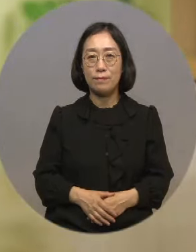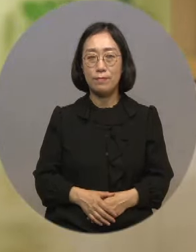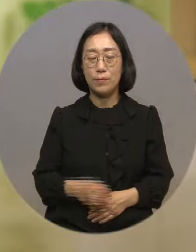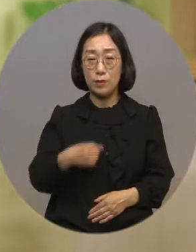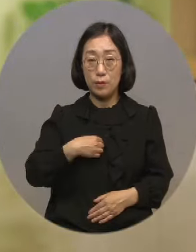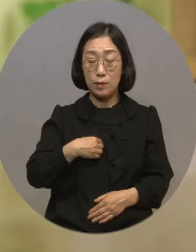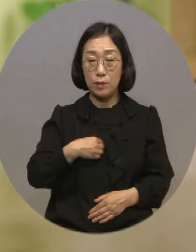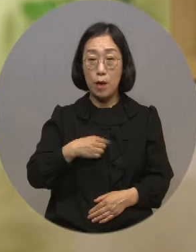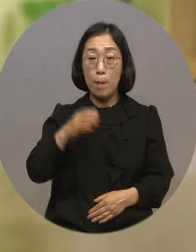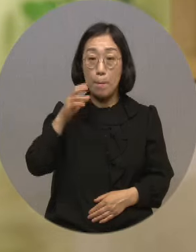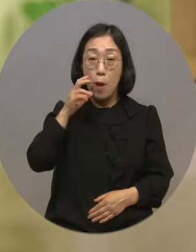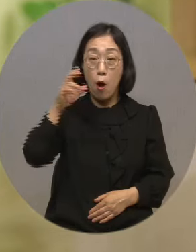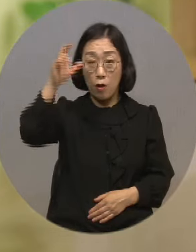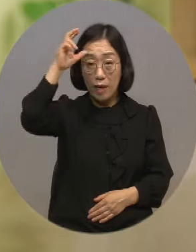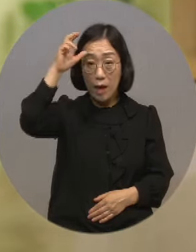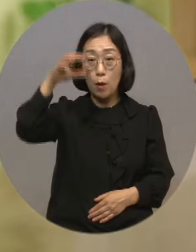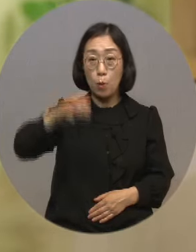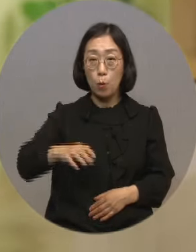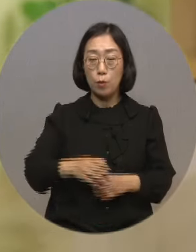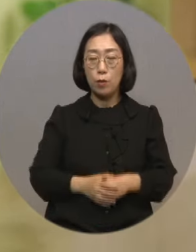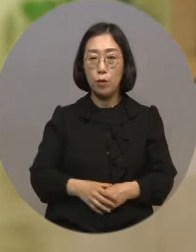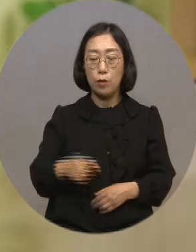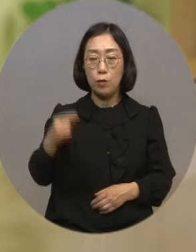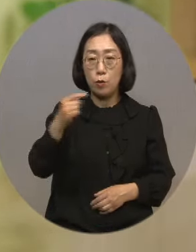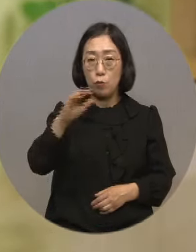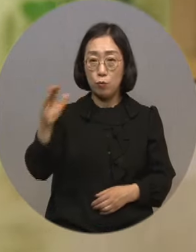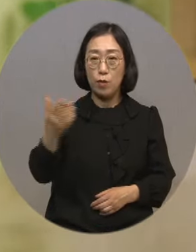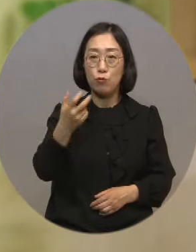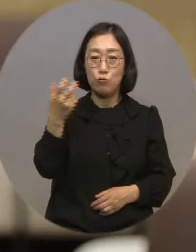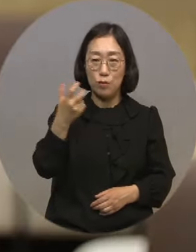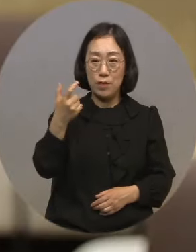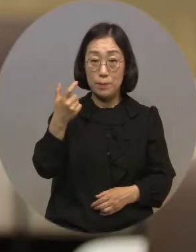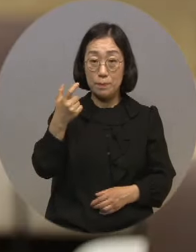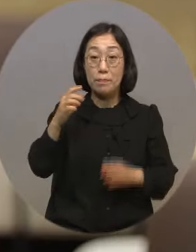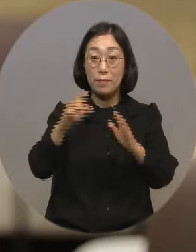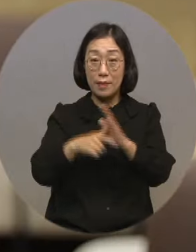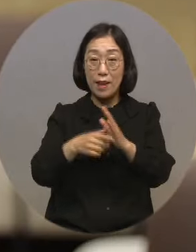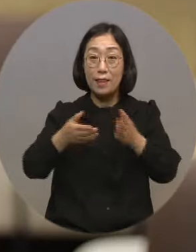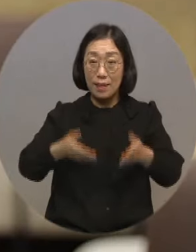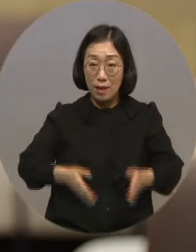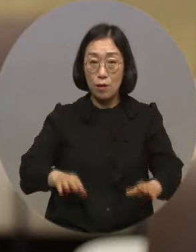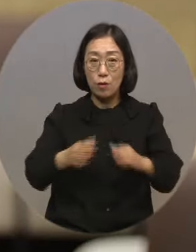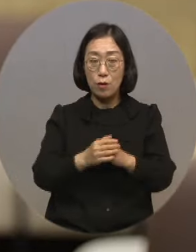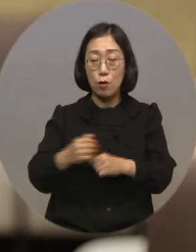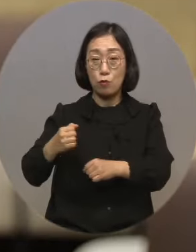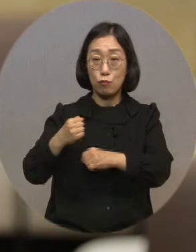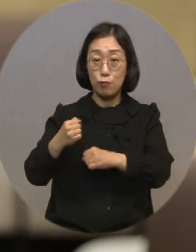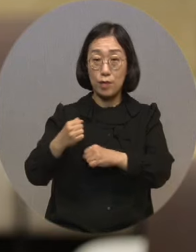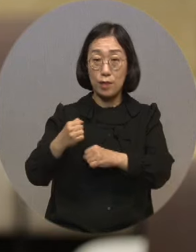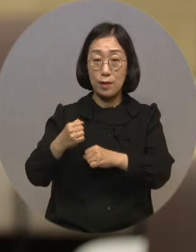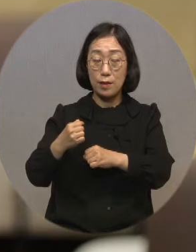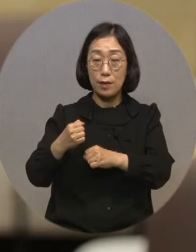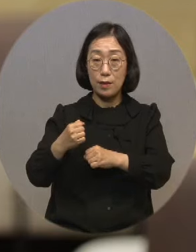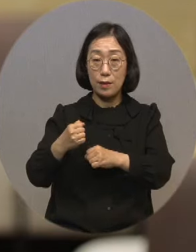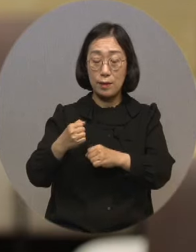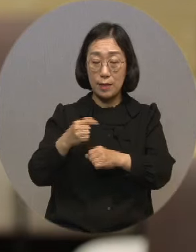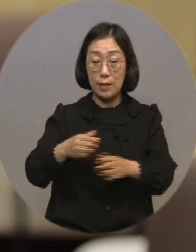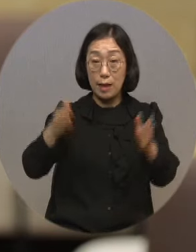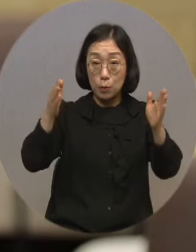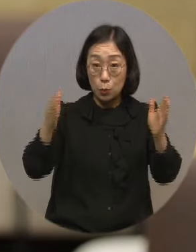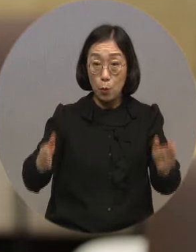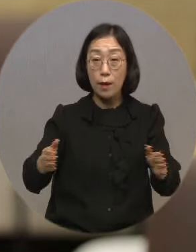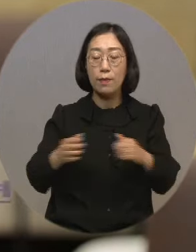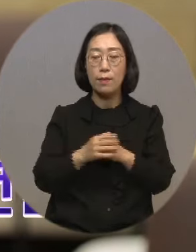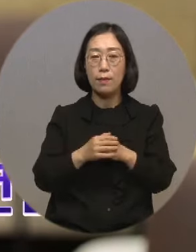저는 평양에서 60년대 중반에 태어났어요. 저는 군 생활 10년 동안에 그때부터